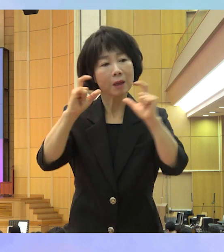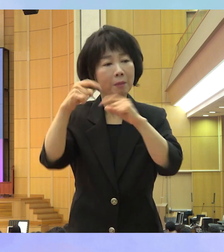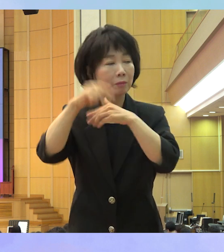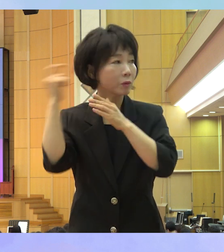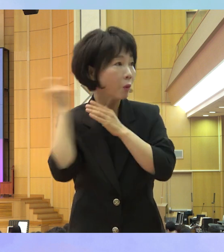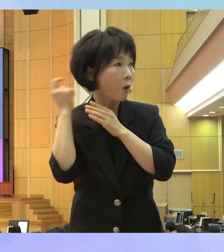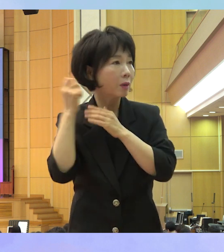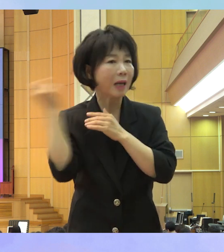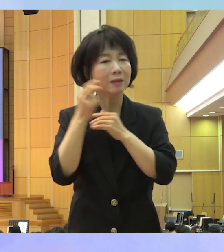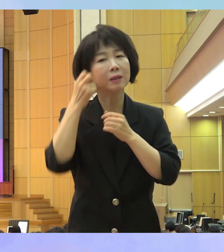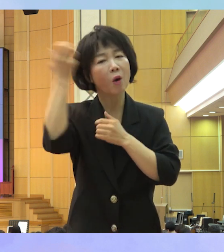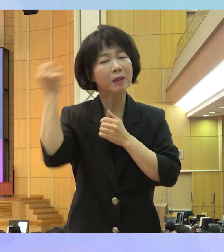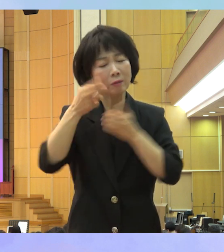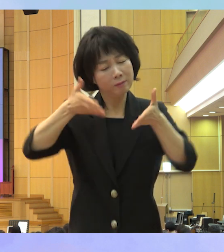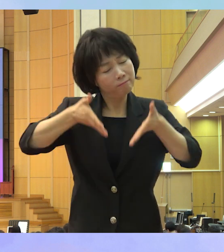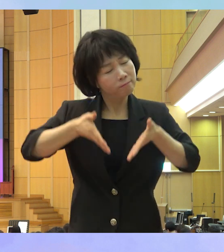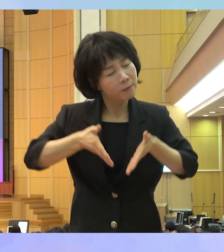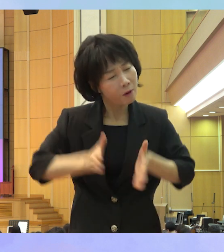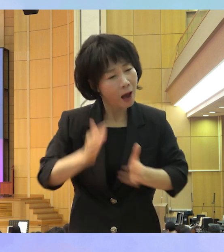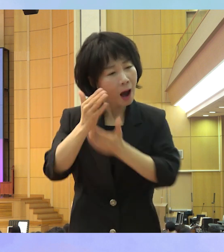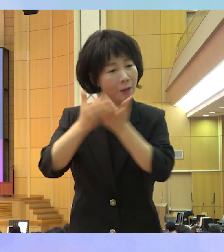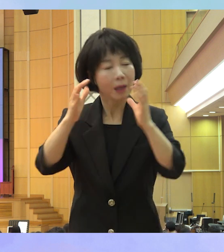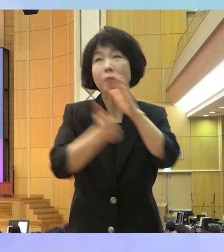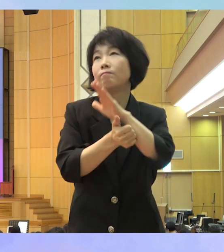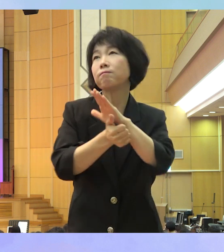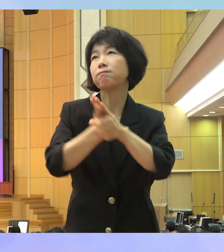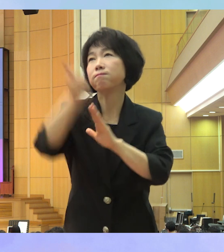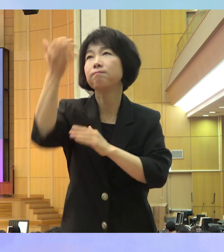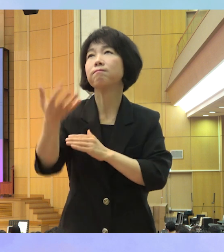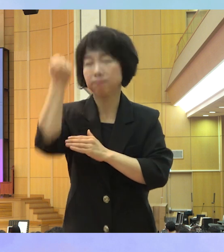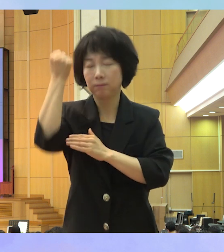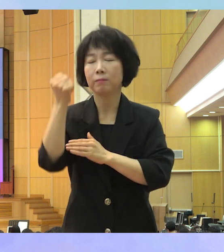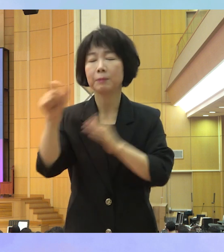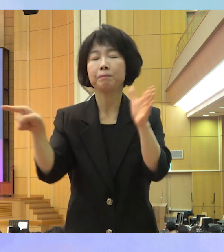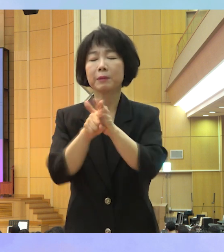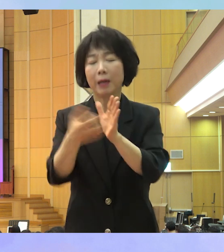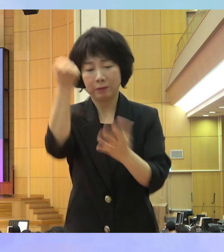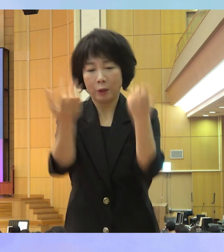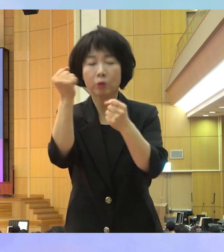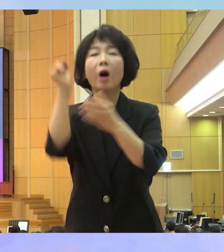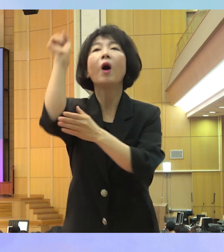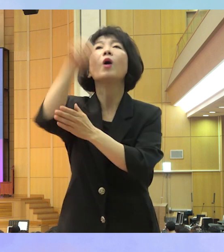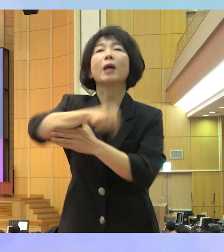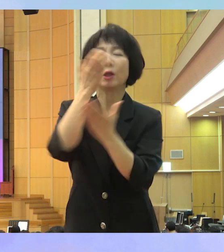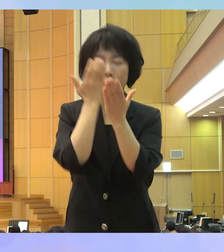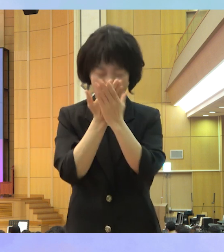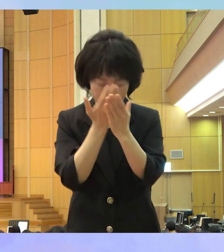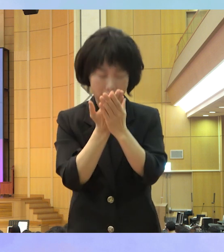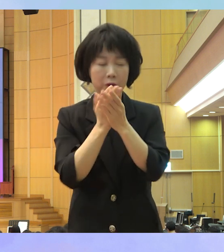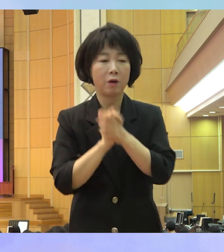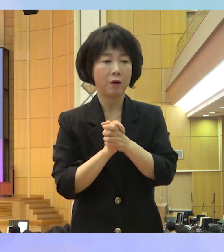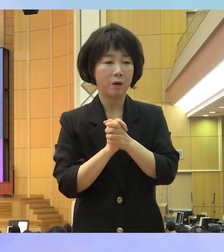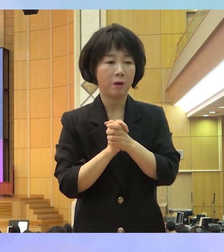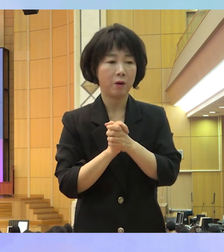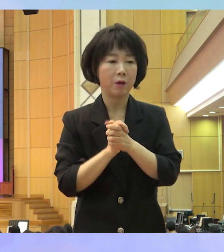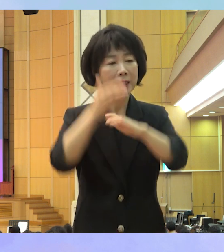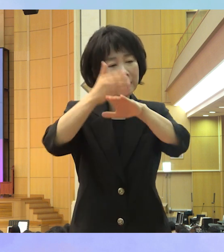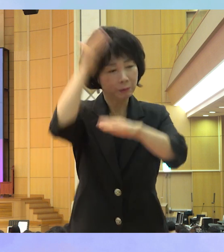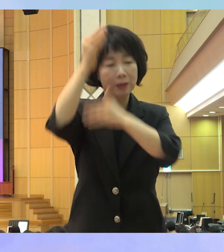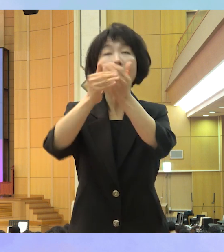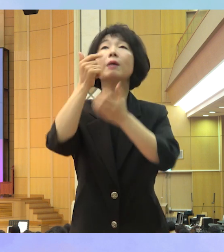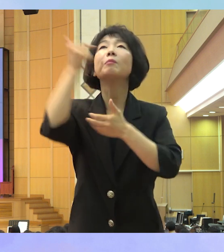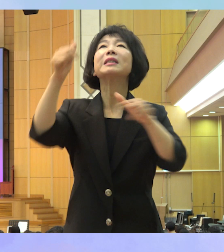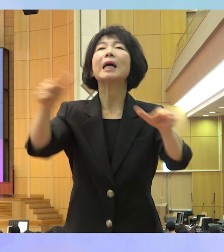우리들이 거듭나게 하시고 하나님 나라 소망하며 나가는 믿음의 삶이 될 수 있도록 은총을 베풀어 주시옵소서. 고마우신 우리